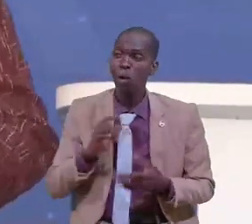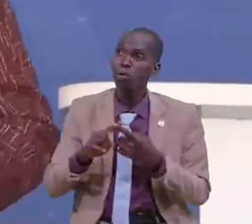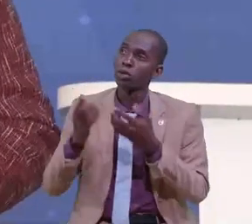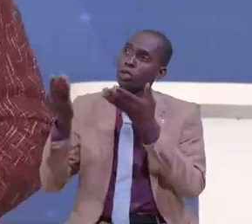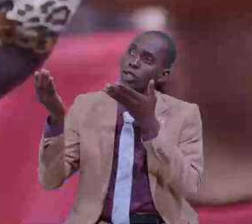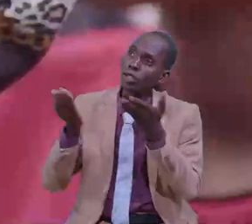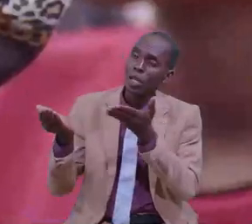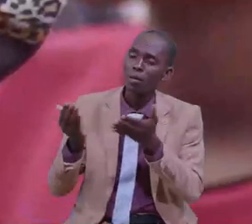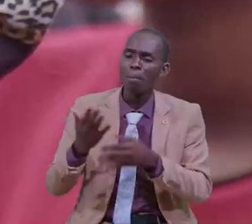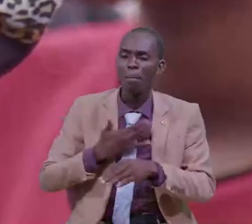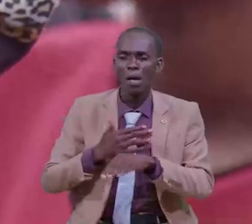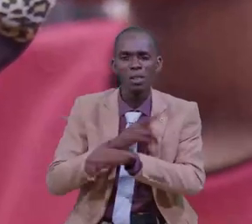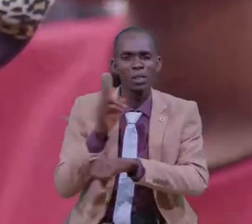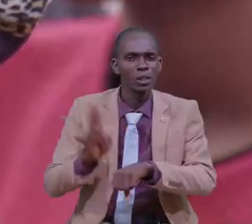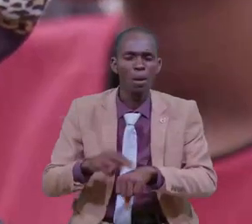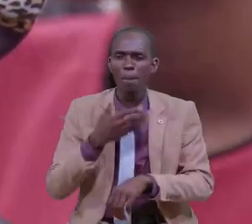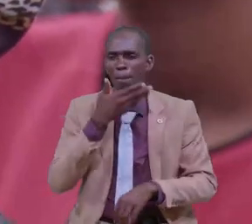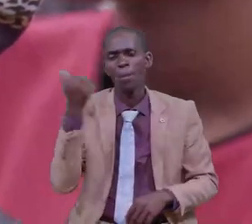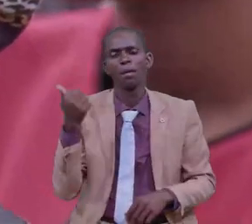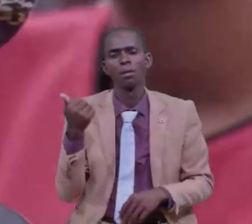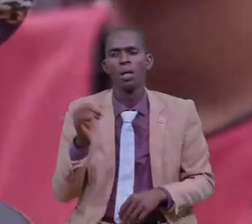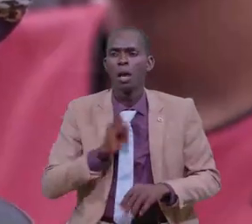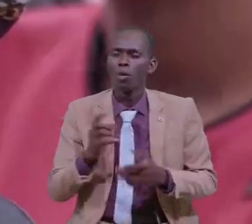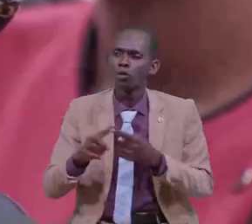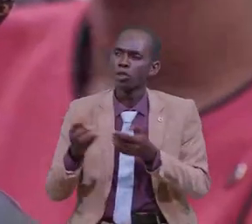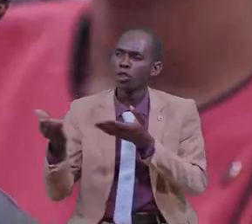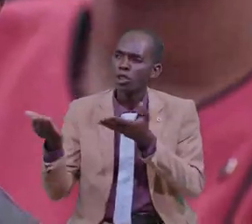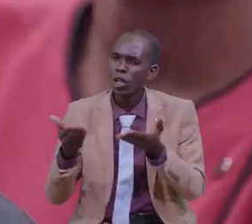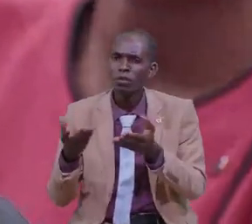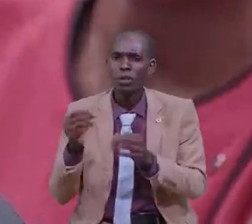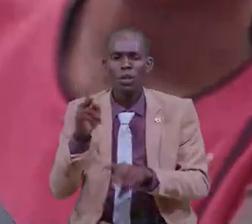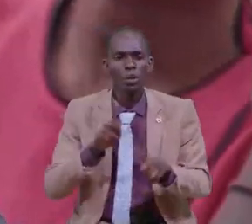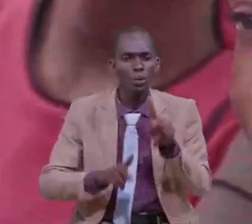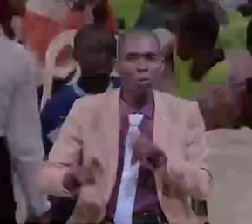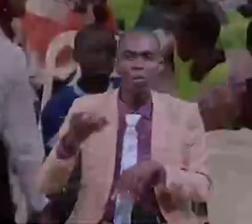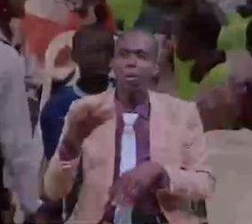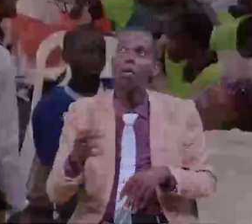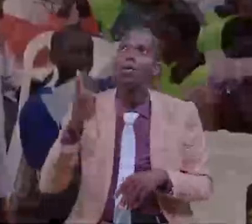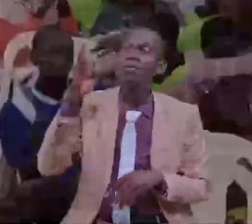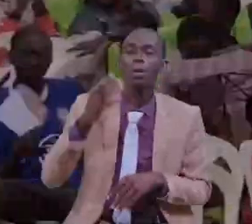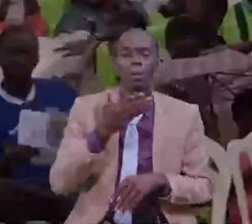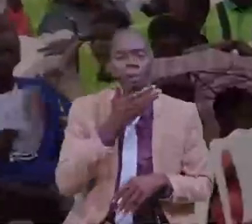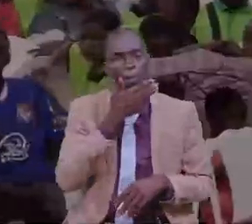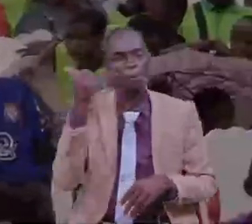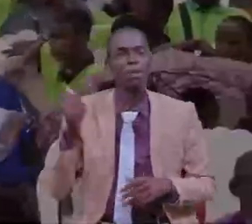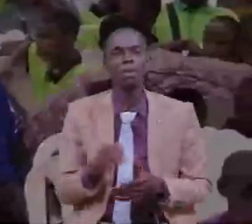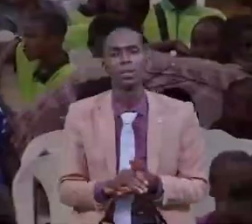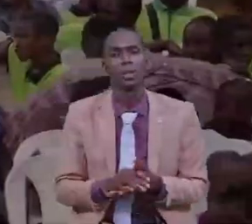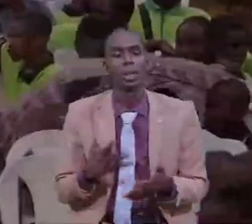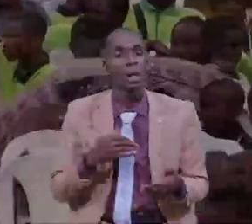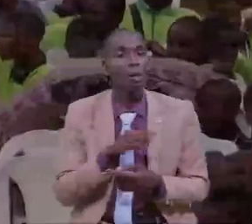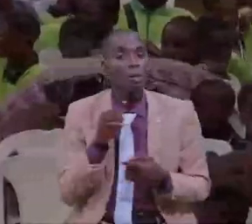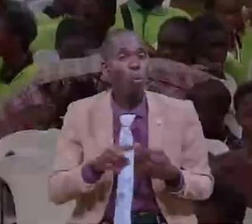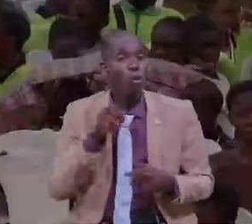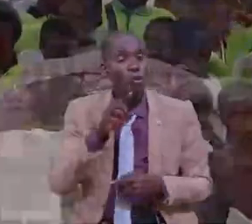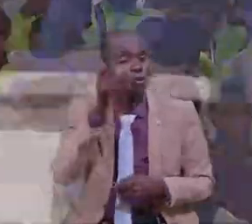veux servir ma nation, mieux servir ma nation. Je veux servir le peuple de Dieu davantage. Et